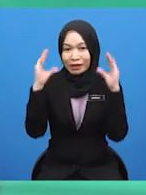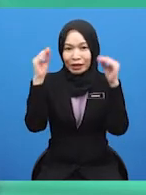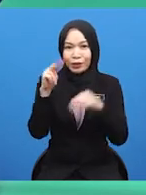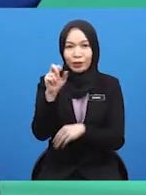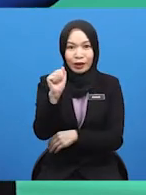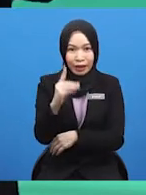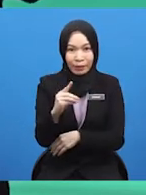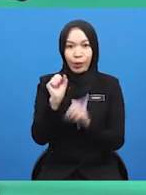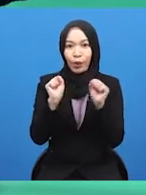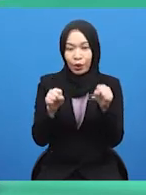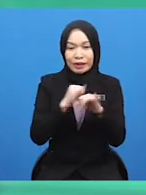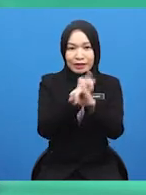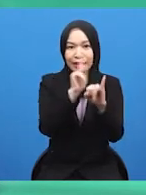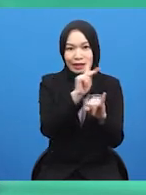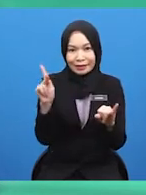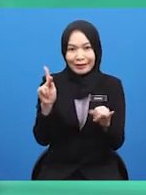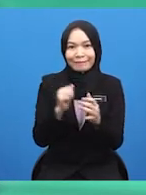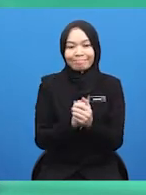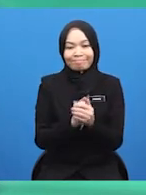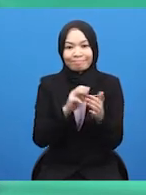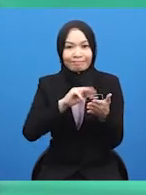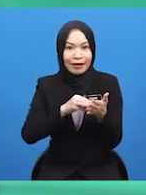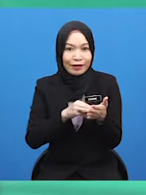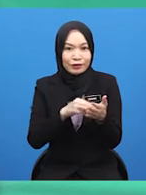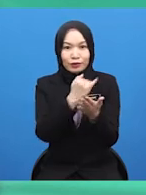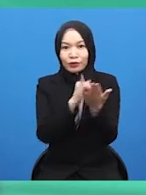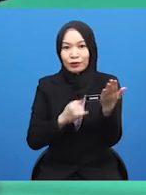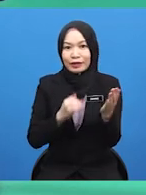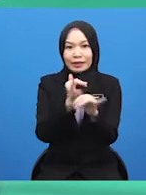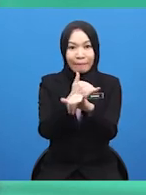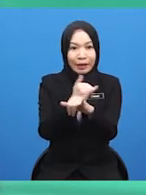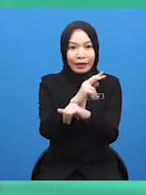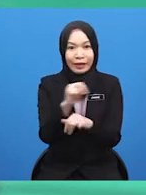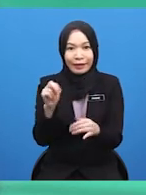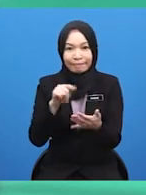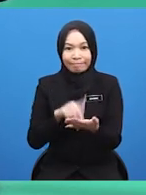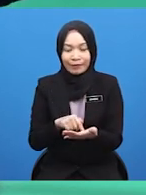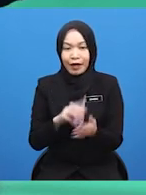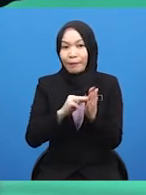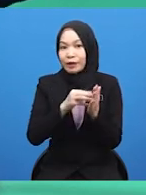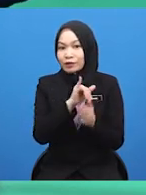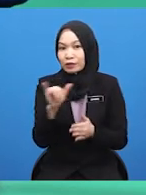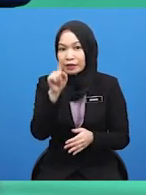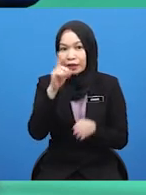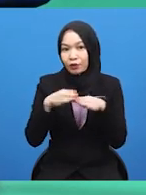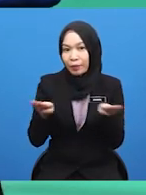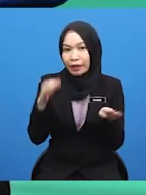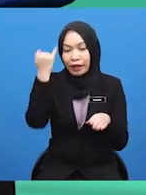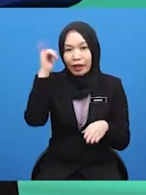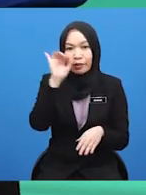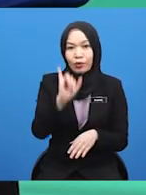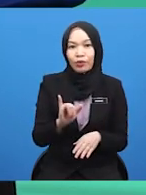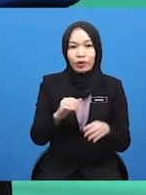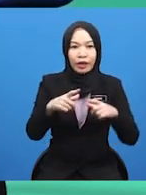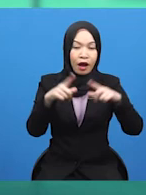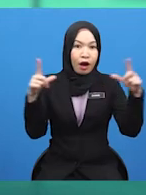lebih jelas tentang lukisan pengkaryaan ini. Ya, Cikgu Don. Sebenarnya, lukisan ini merupakan satu bidang ilmu yang sangat luas